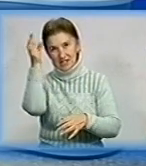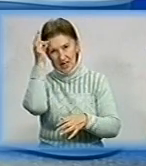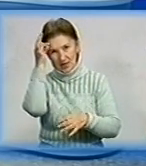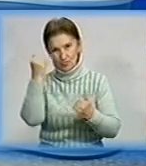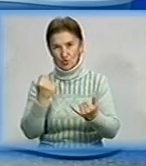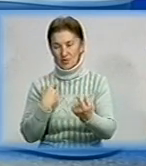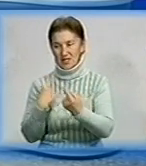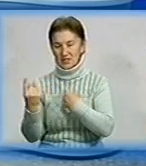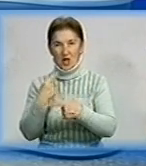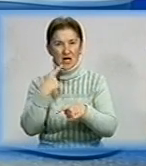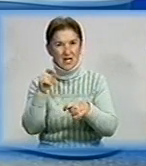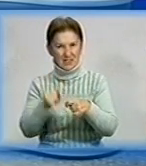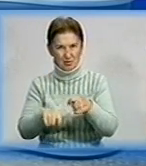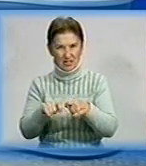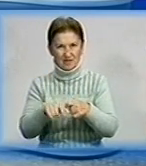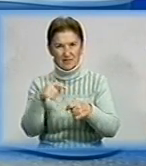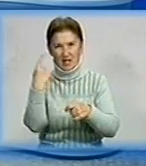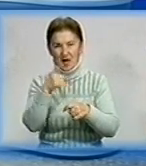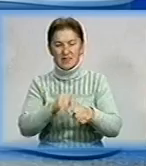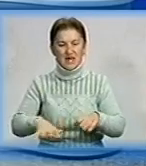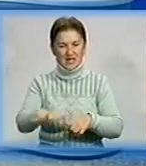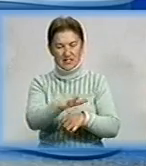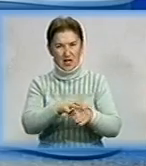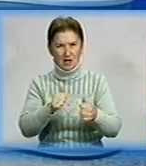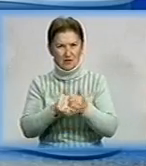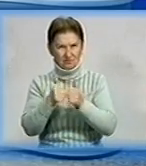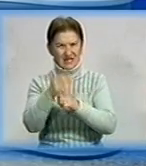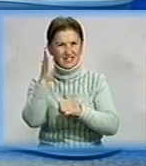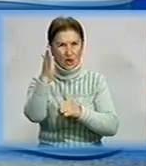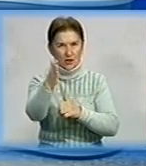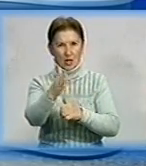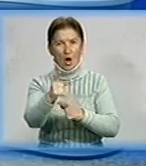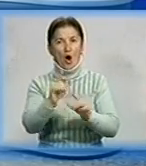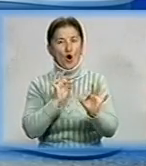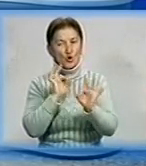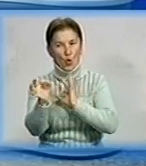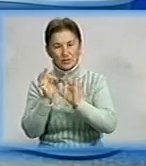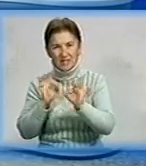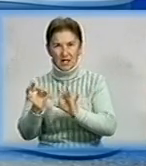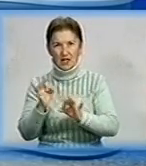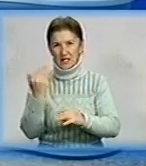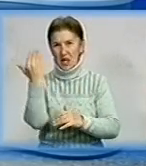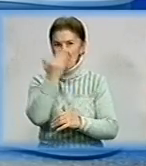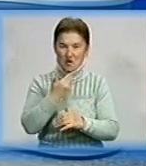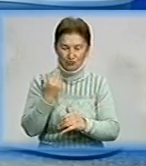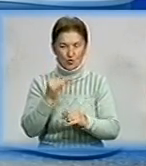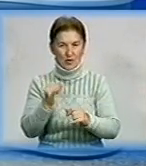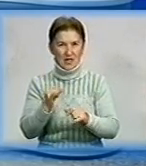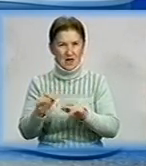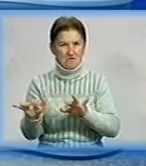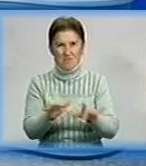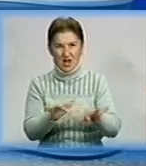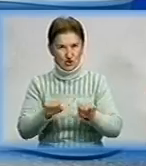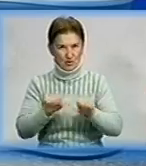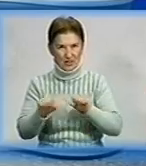розмовляв міжнародний експерт з корпоративних та територіальних стратегій, консультант з брендінгу міст, іміджу та репутаційного менеджменту